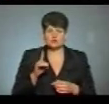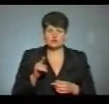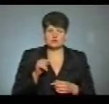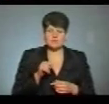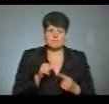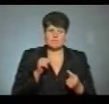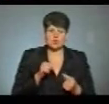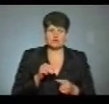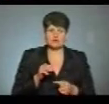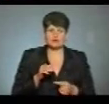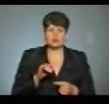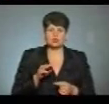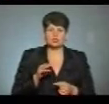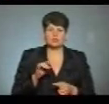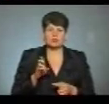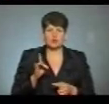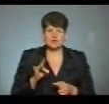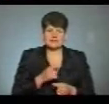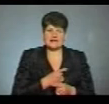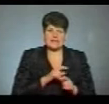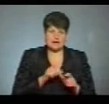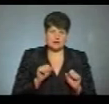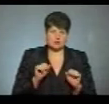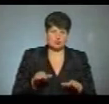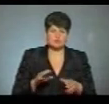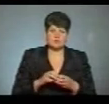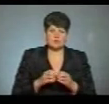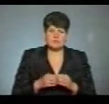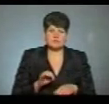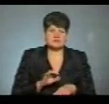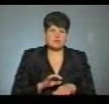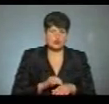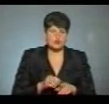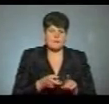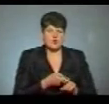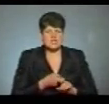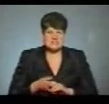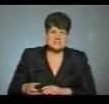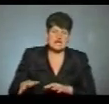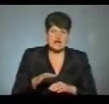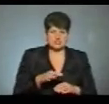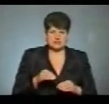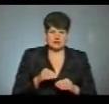проти туберкульозній лікарні може бути проблеми з захворюваністю або зараженням